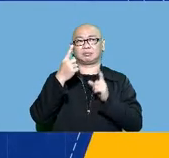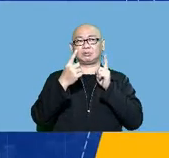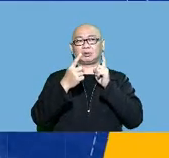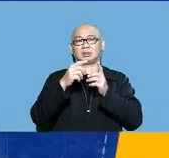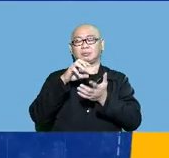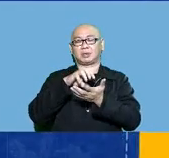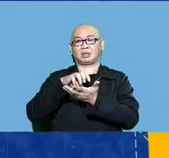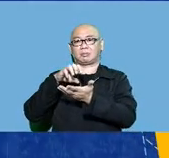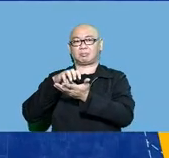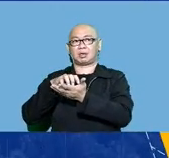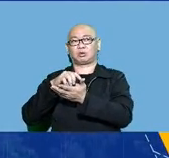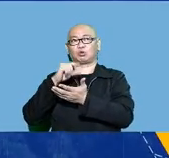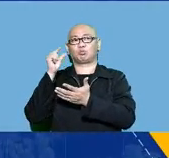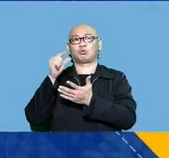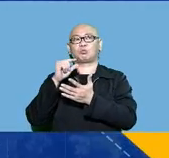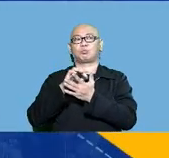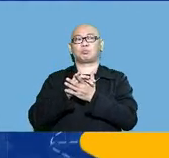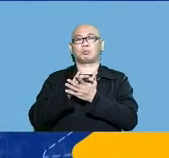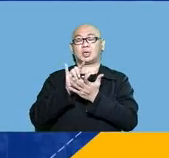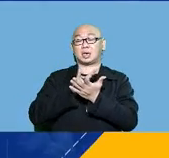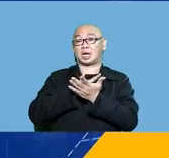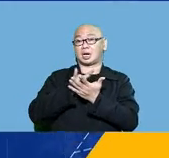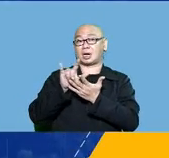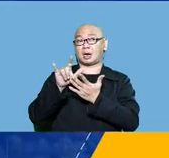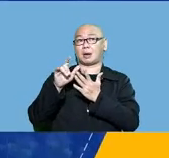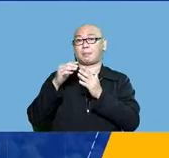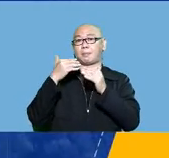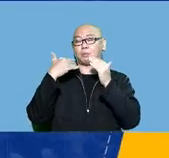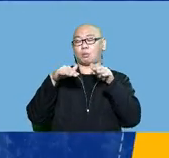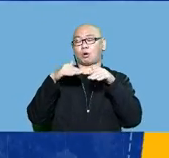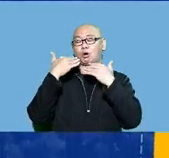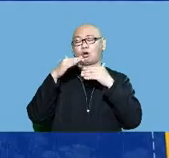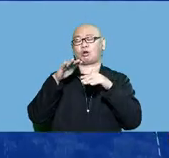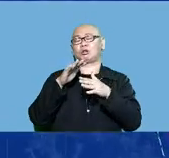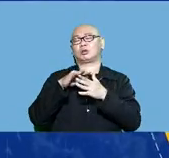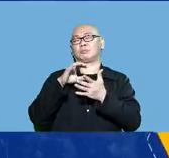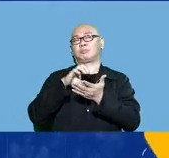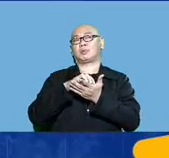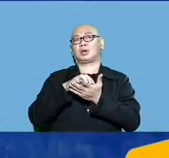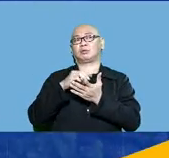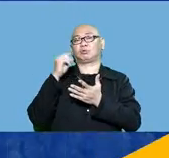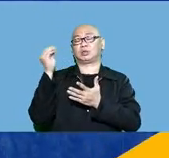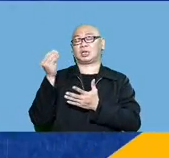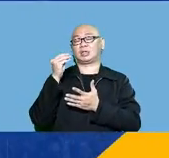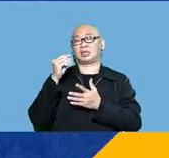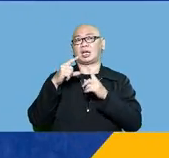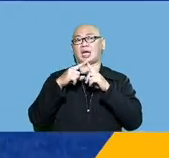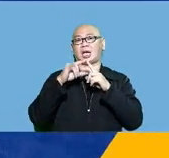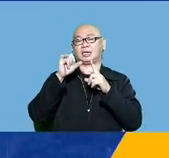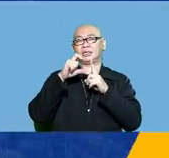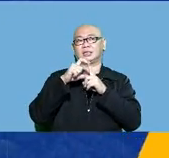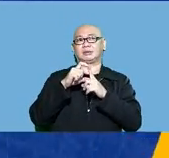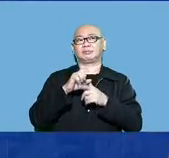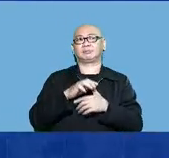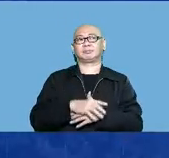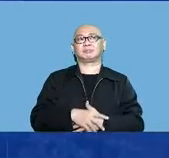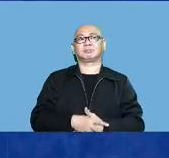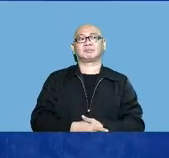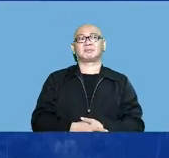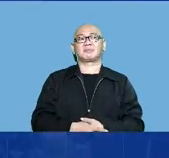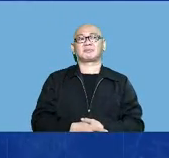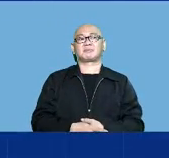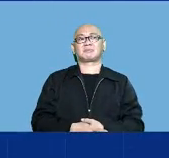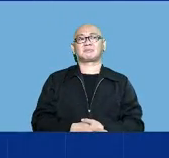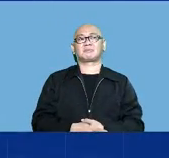umum, di bandara, di mall, di tempat-tempat umum lainnya, tempat wisata, ini adalah AED tadi di slide sebelumnya.